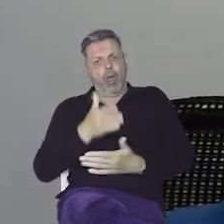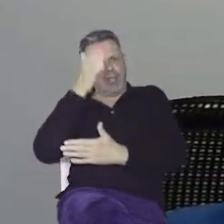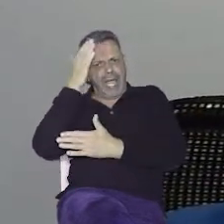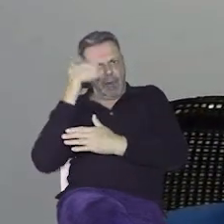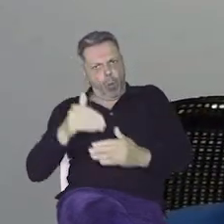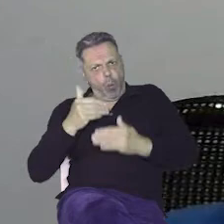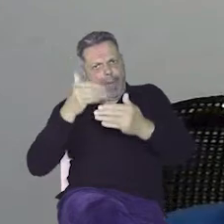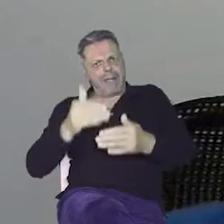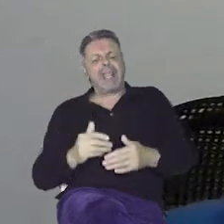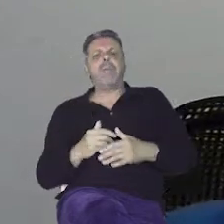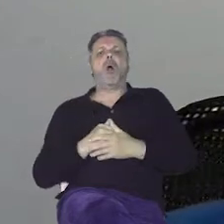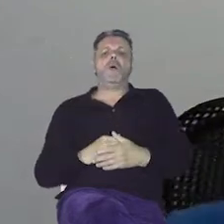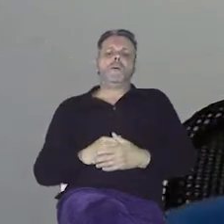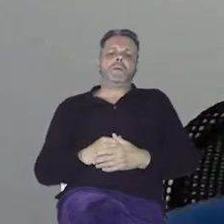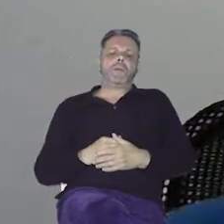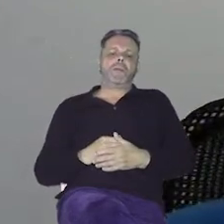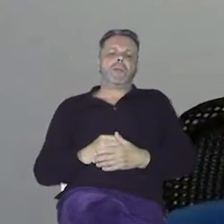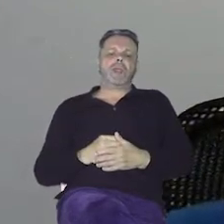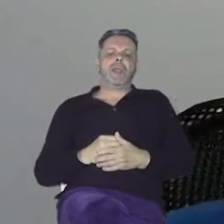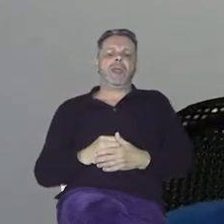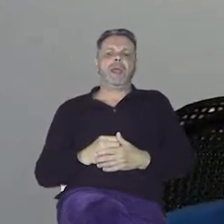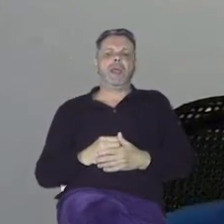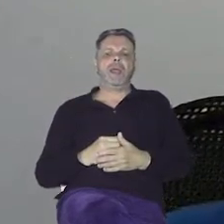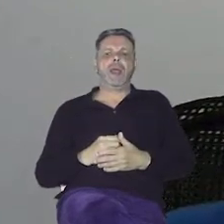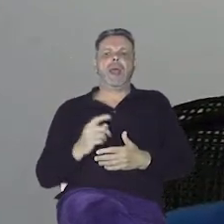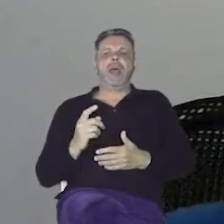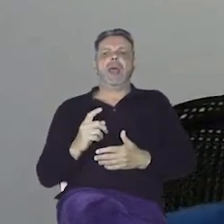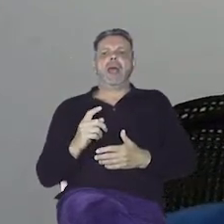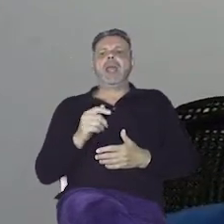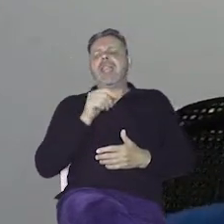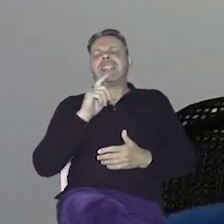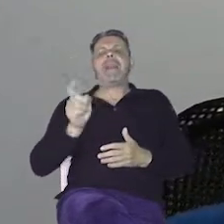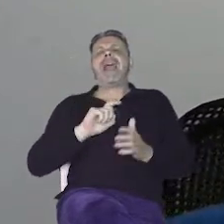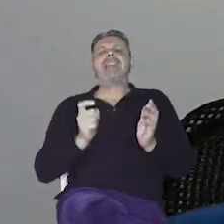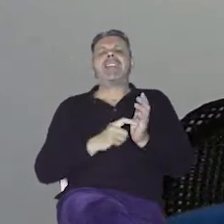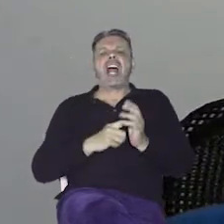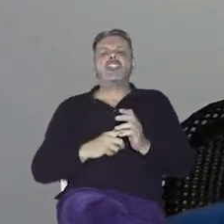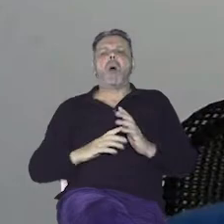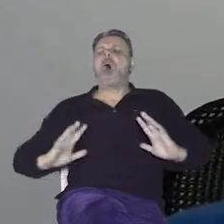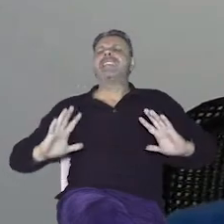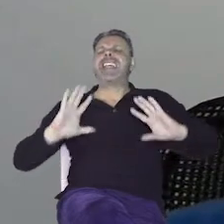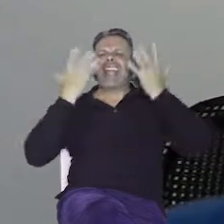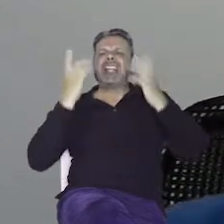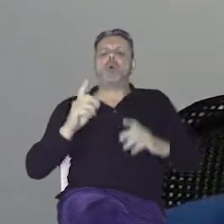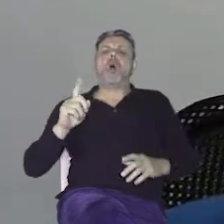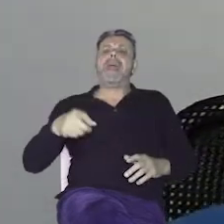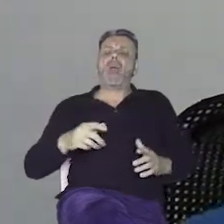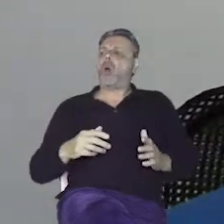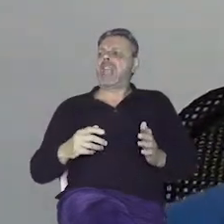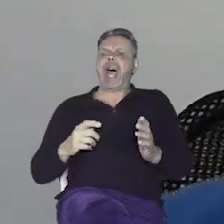a da ne navučemo medije i ne tražimo senzaciju, nego da tražimo način